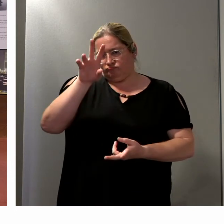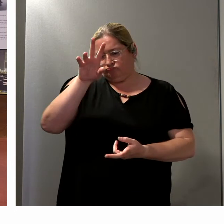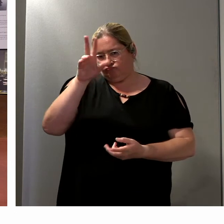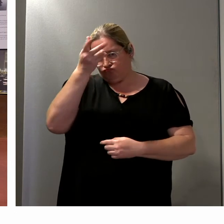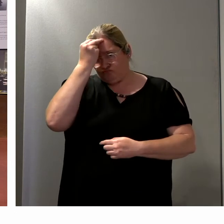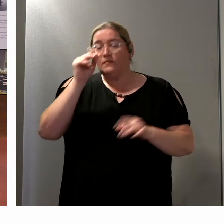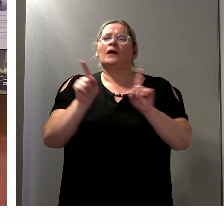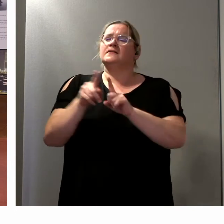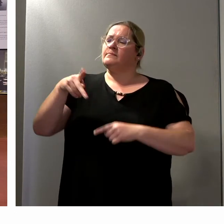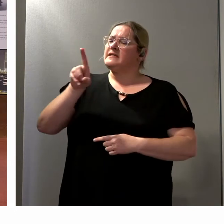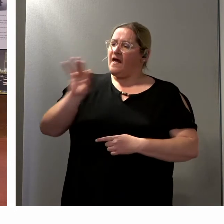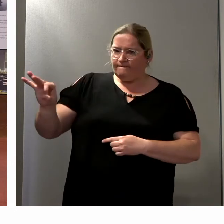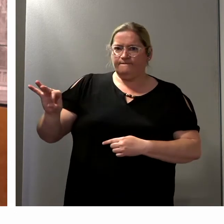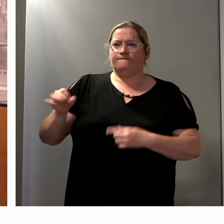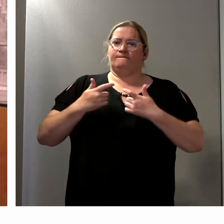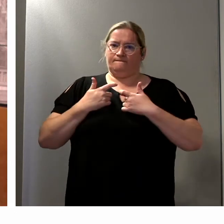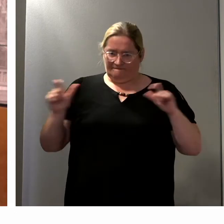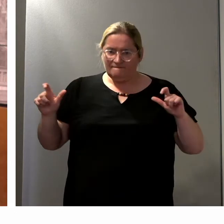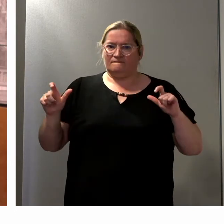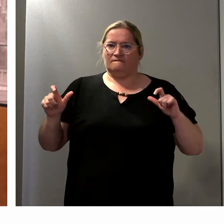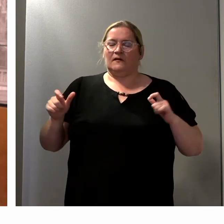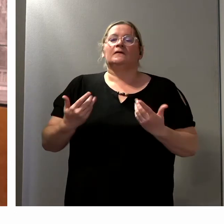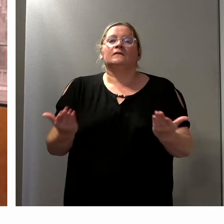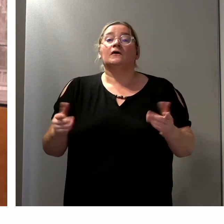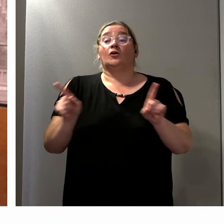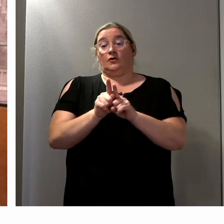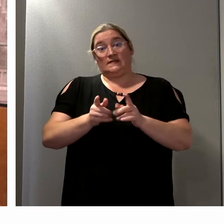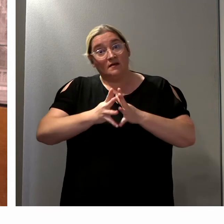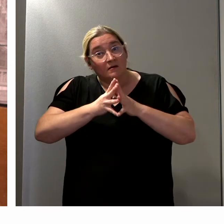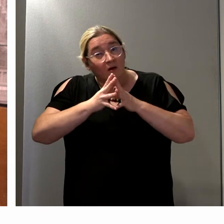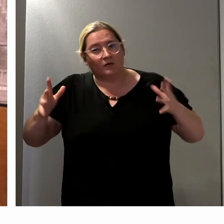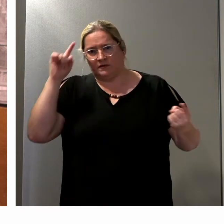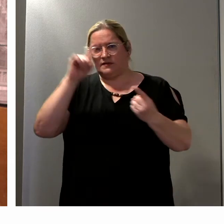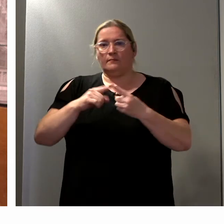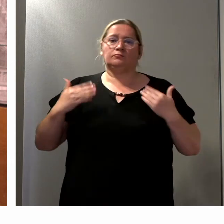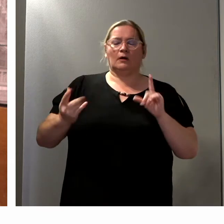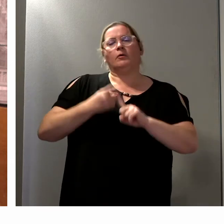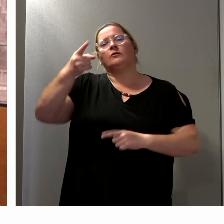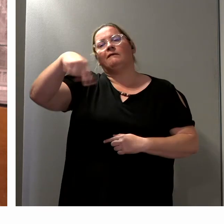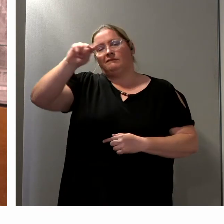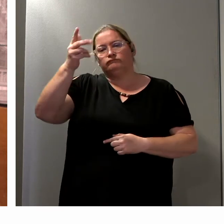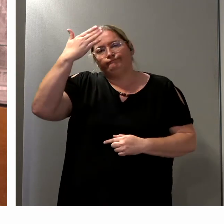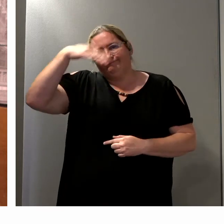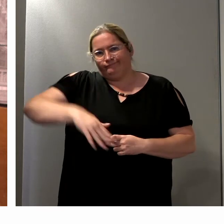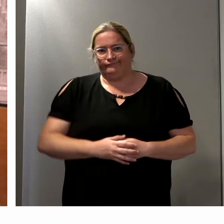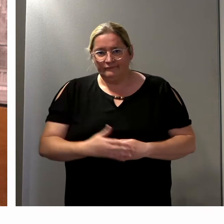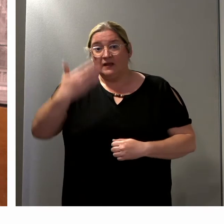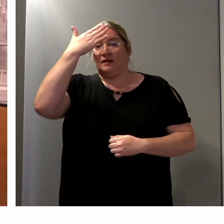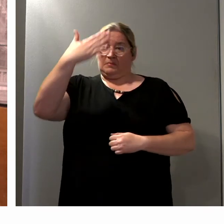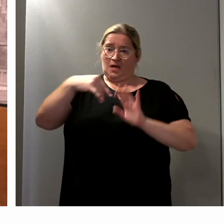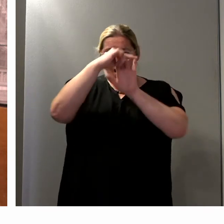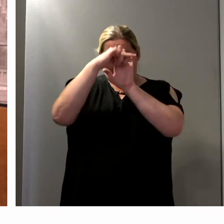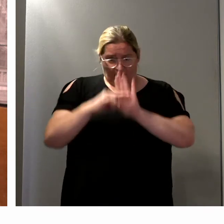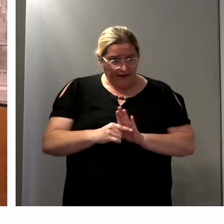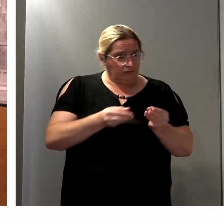marché de PDF accessible. L'autre gros volet, évidemment, vous l'avez compris, une fois qu'on est sur des règles qui sont partagées, en tout cas qui